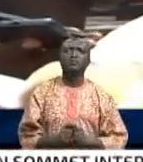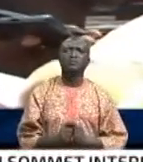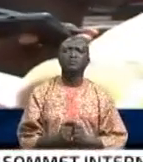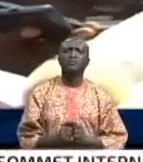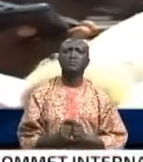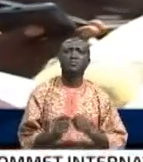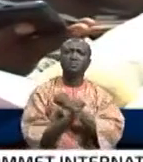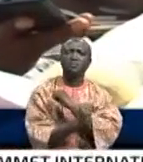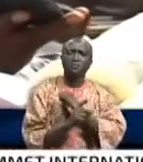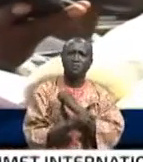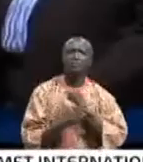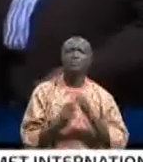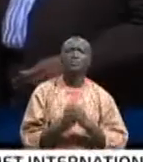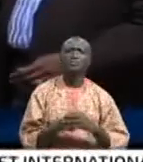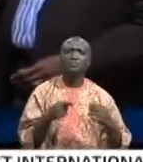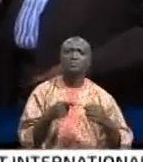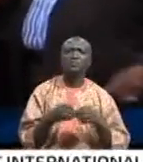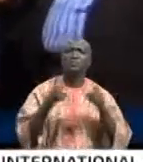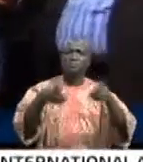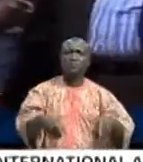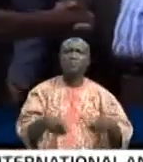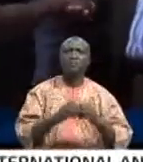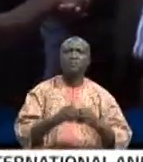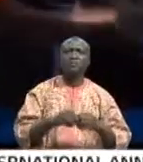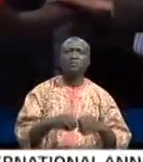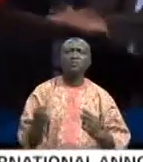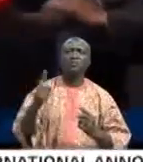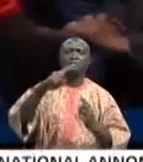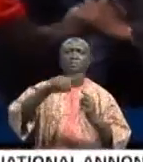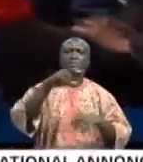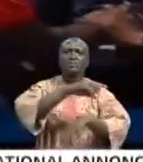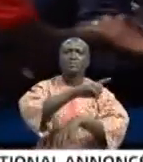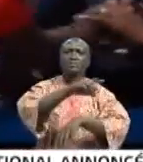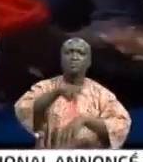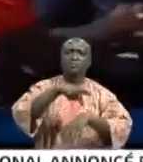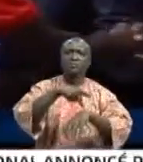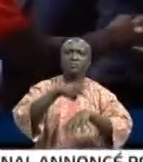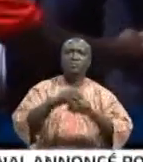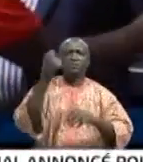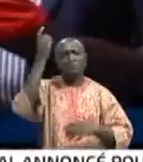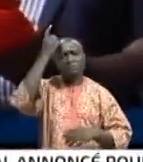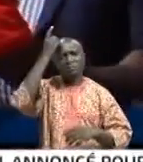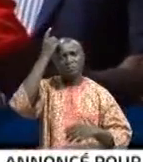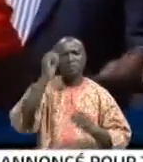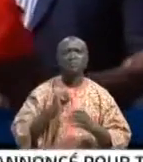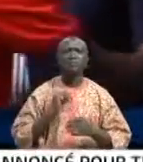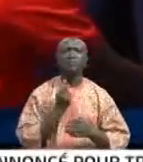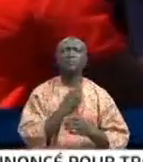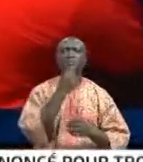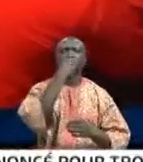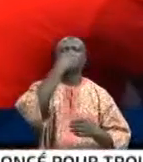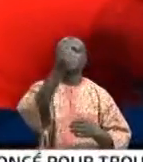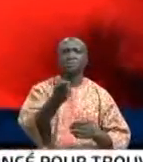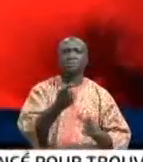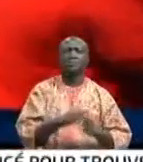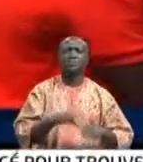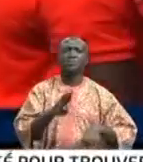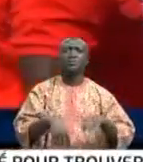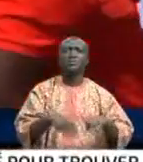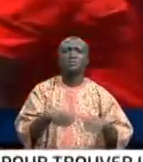de déposer à la préfecture de Dakar notre déclaration de marche